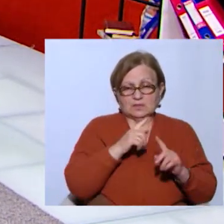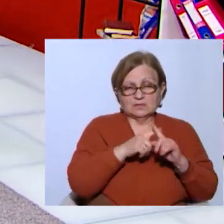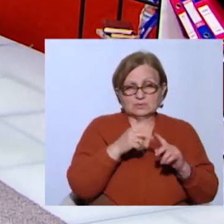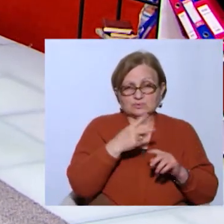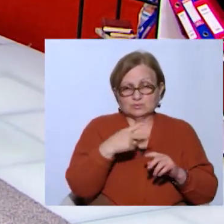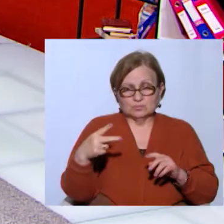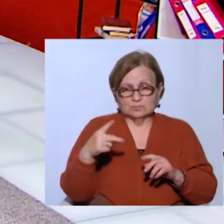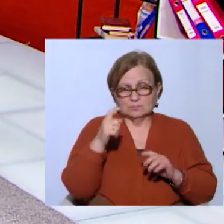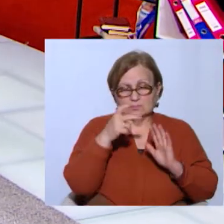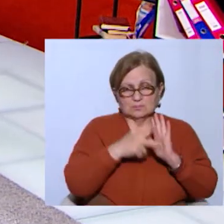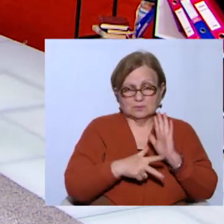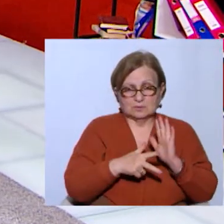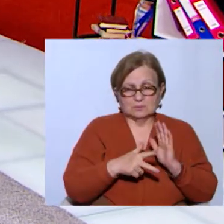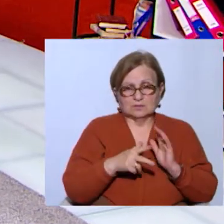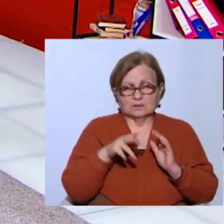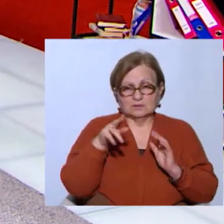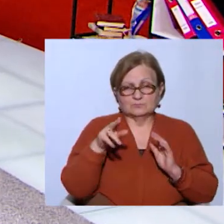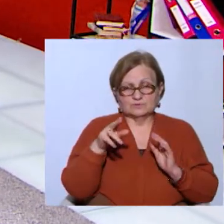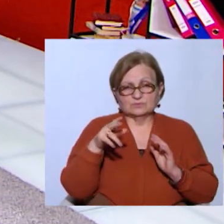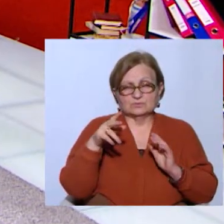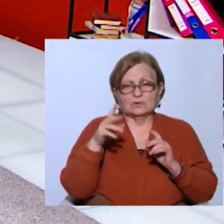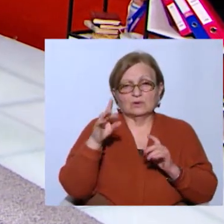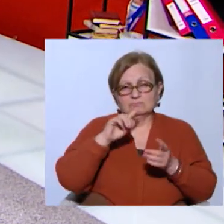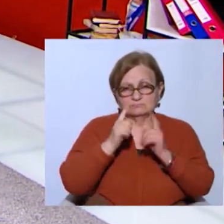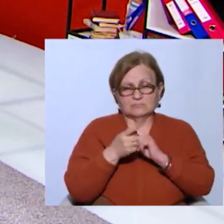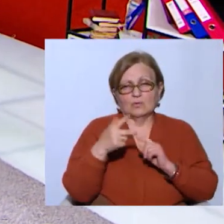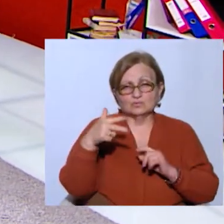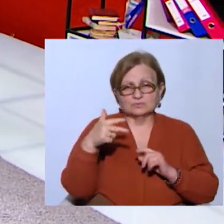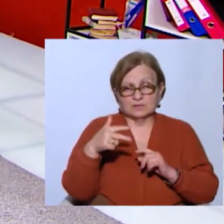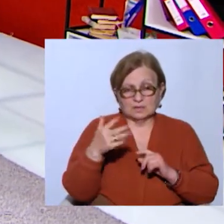უდრის 180x-ი არის π ჯერ 30 გამოვიდა.